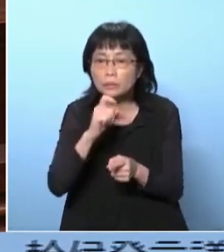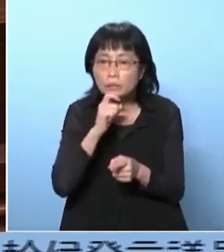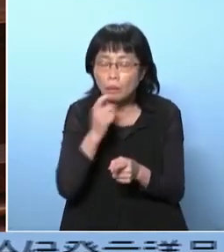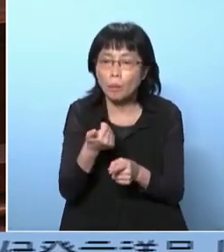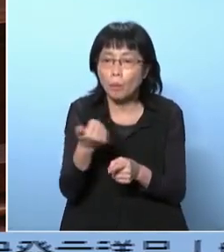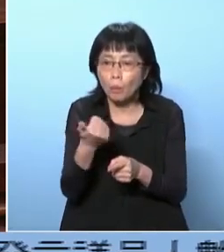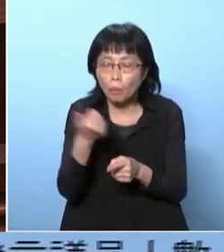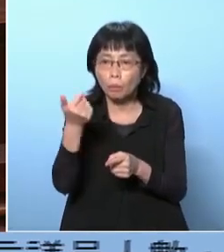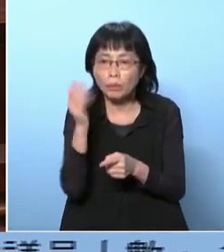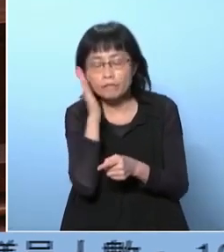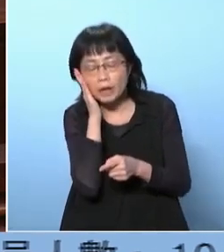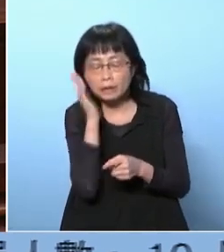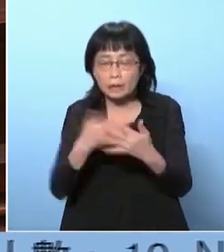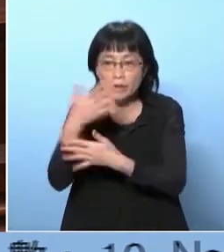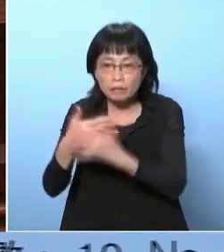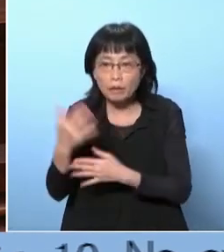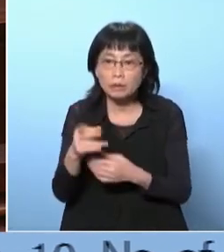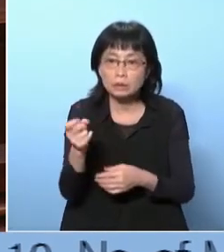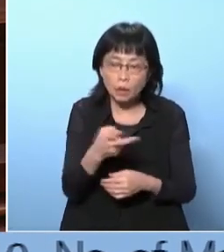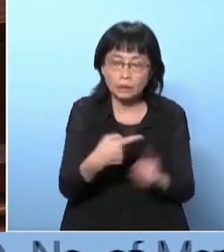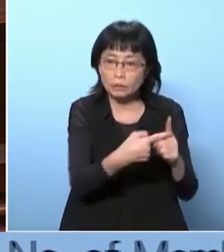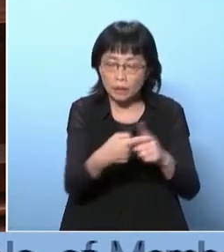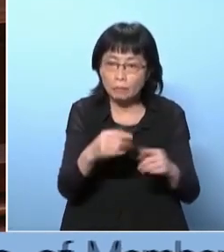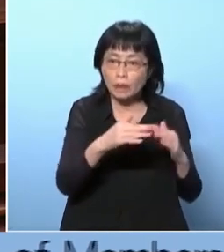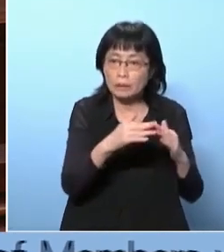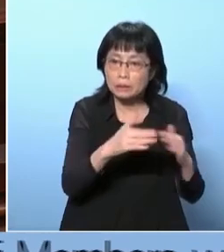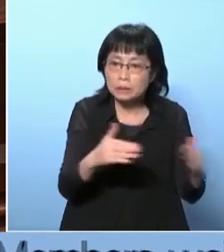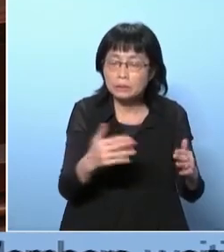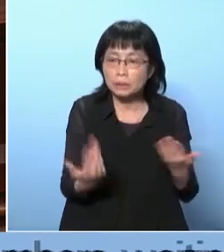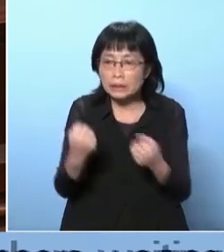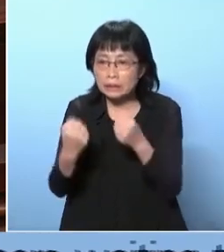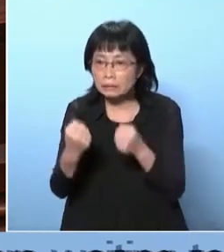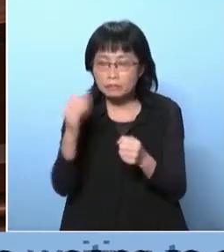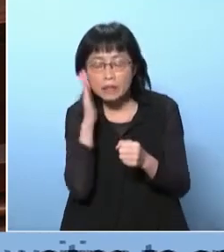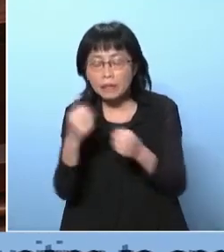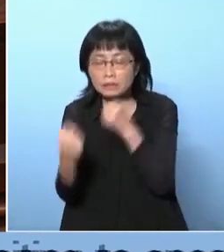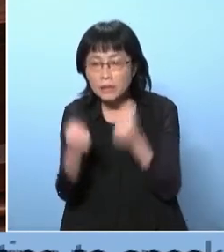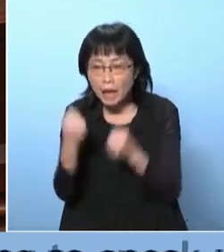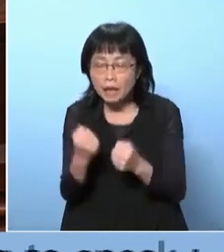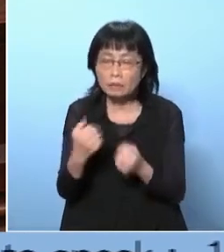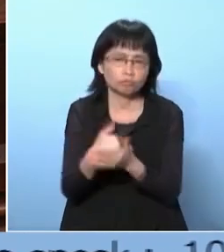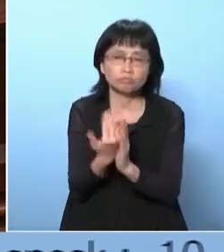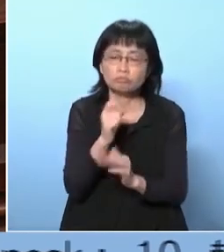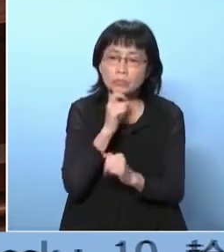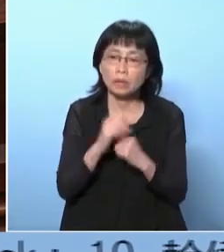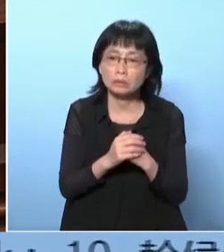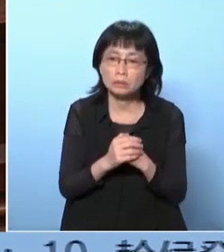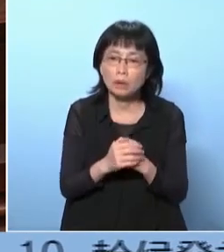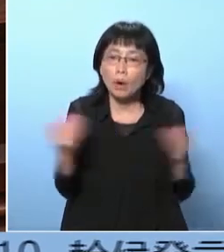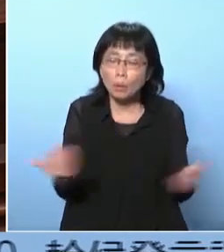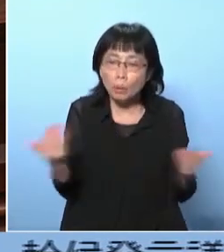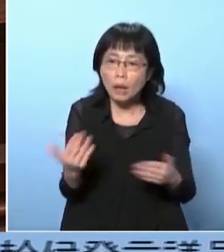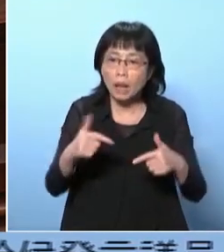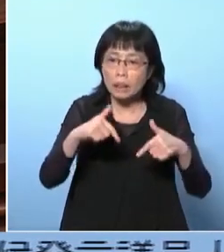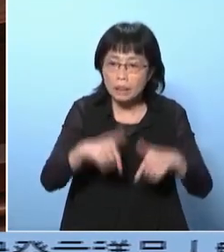質營地嘅。咁同埋當地都有啲民營嘅一啲露營車啊，或者啲度假屋嘅設施嘅，所以我哋推進南大嶼嘅旅遊